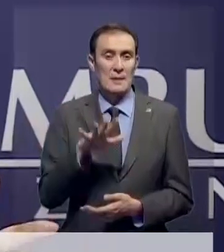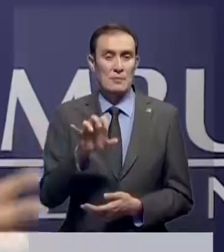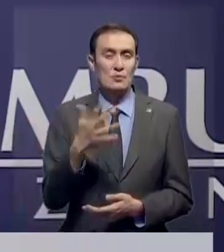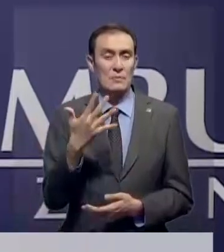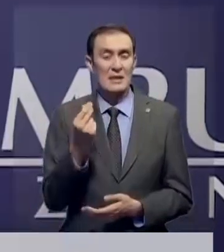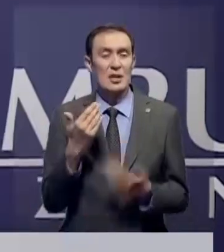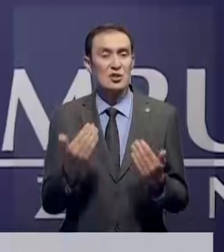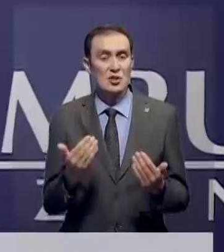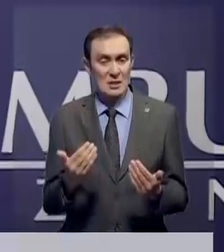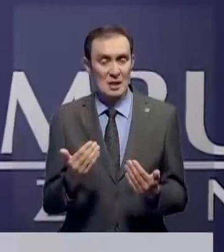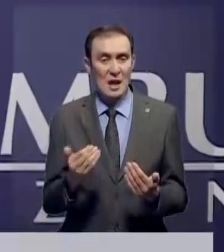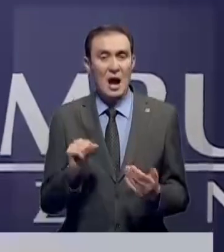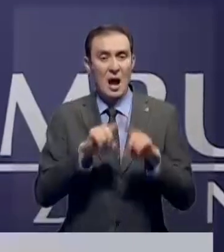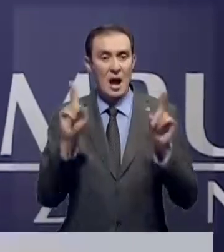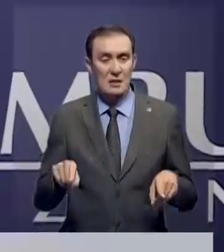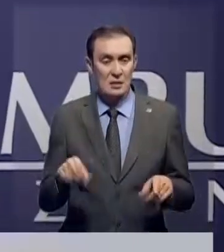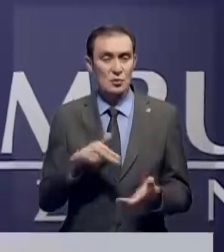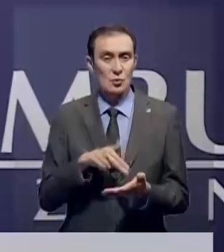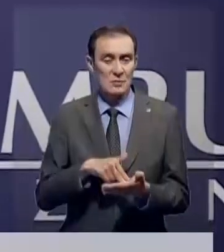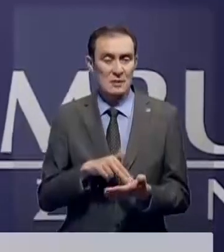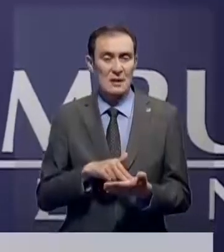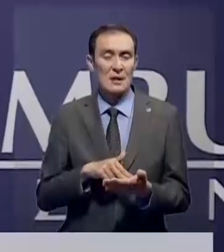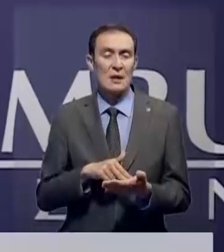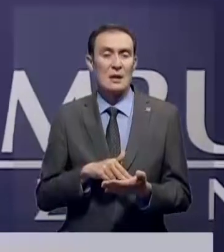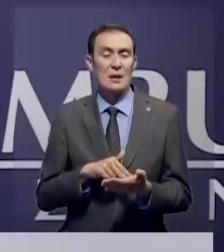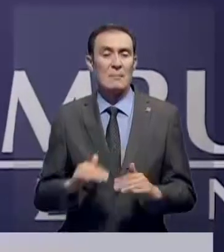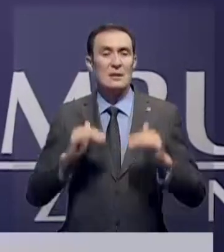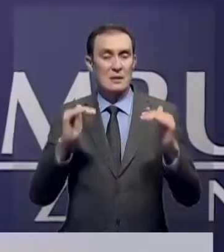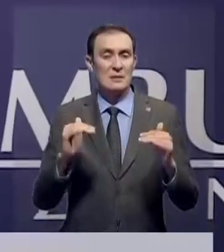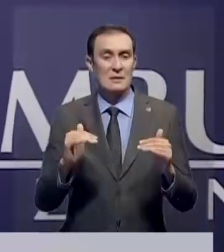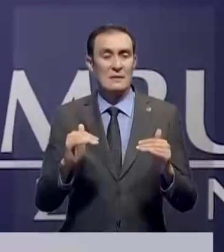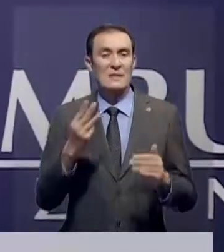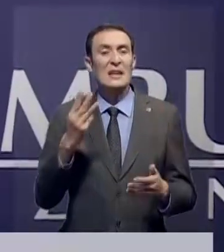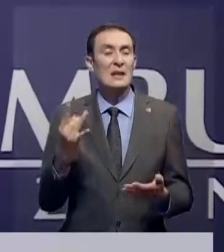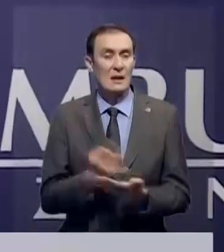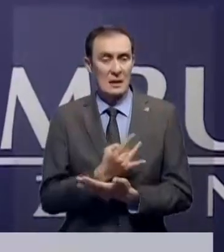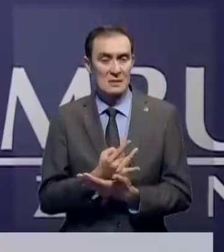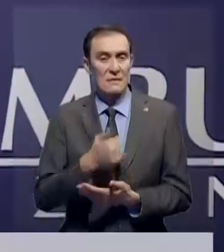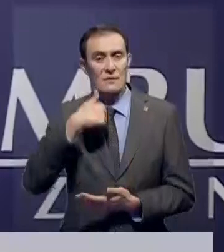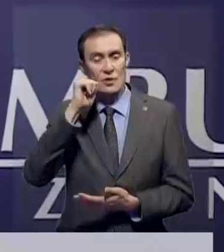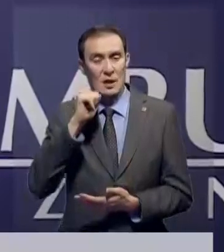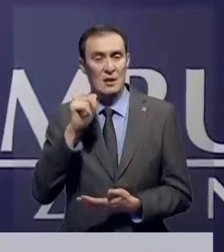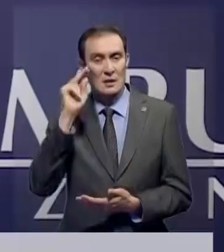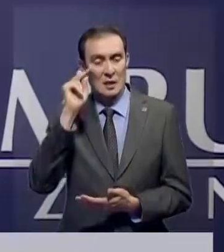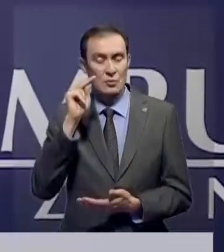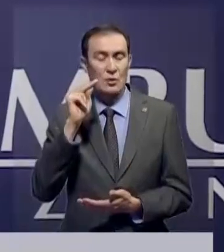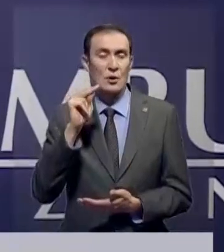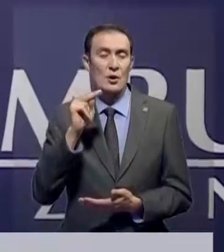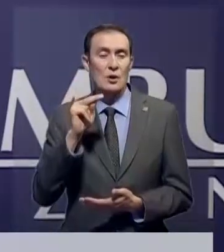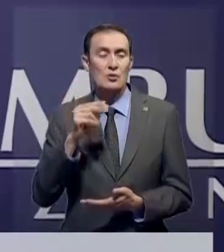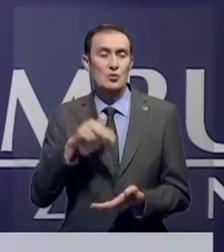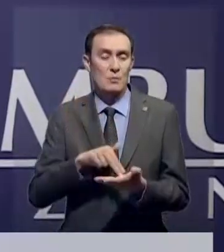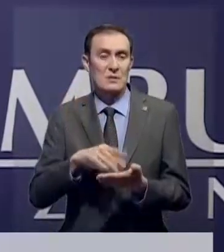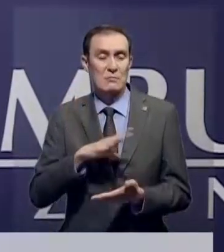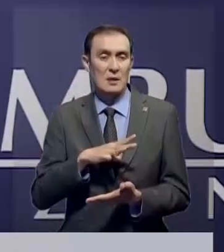505 тенге, то сейчас стоимость акции выросла практически 3 раза. Да? Вчера на дату закрытия цена